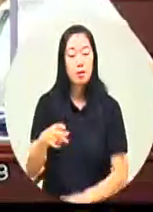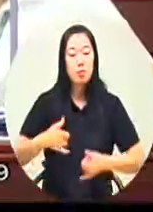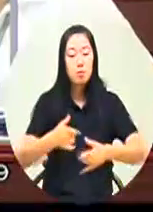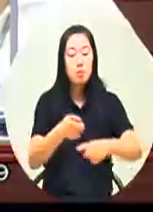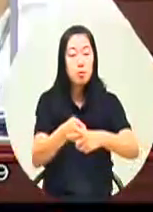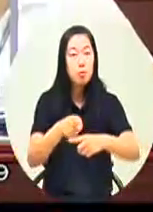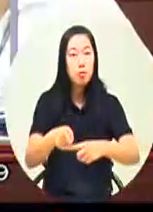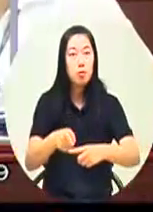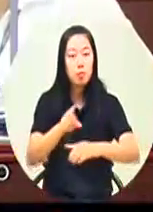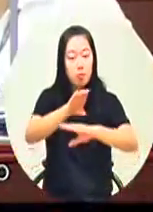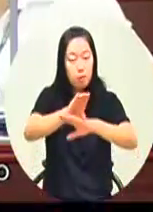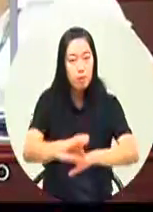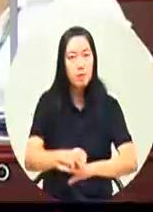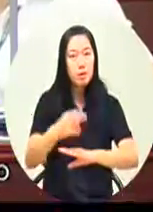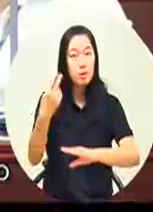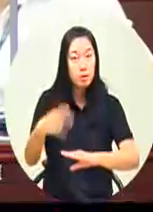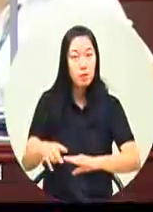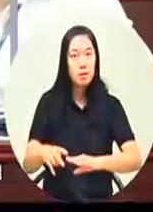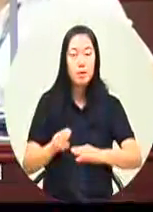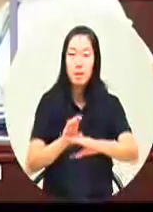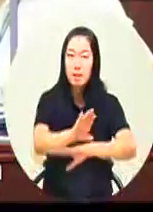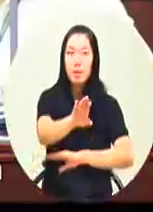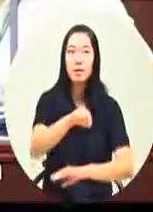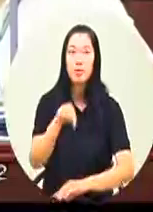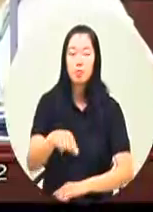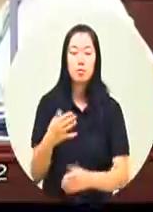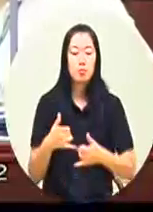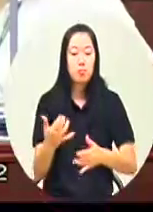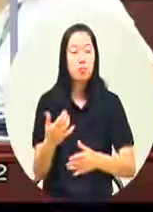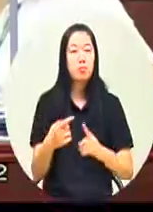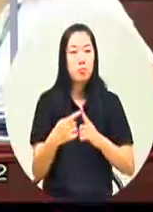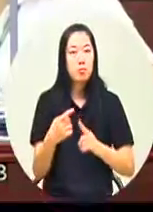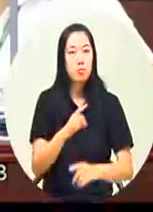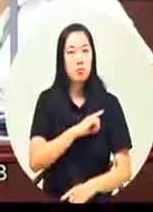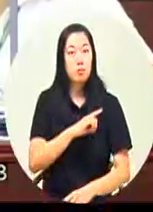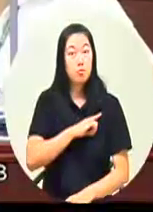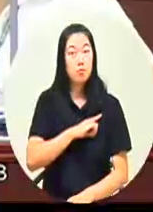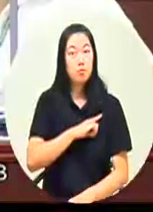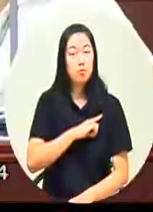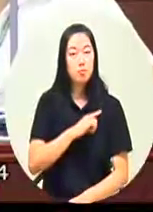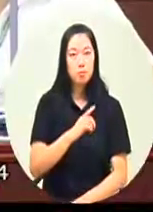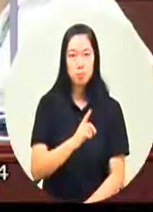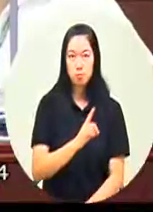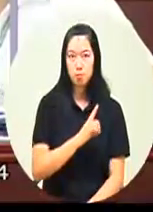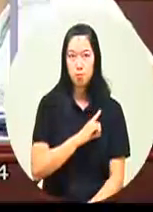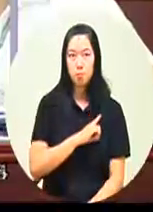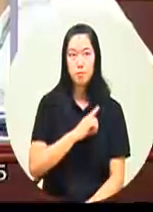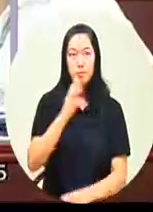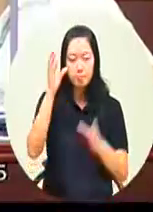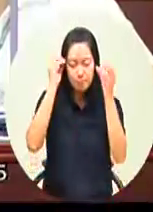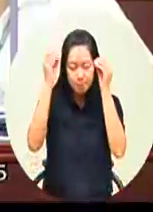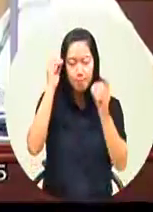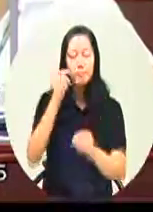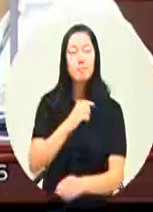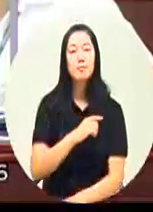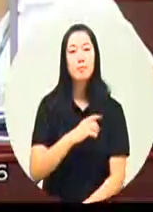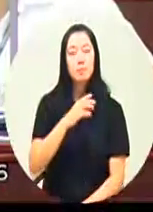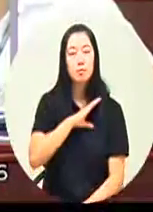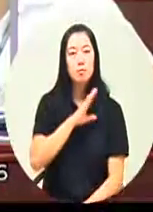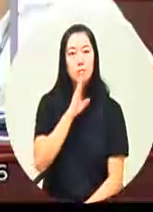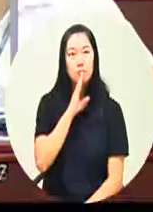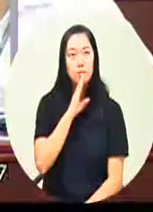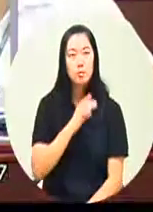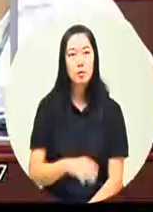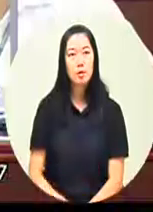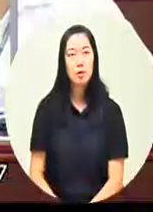车再开，我觉得这个应该是用路人本身应该具备的一个正确的使用道路的观念跟行